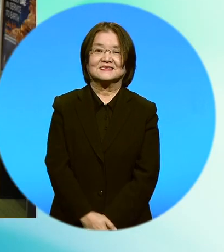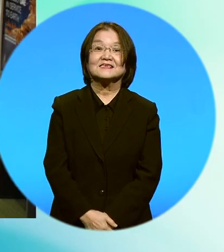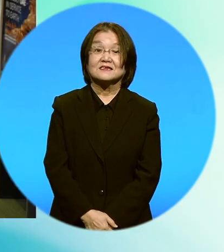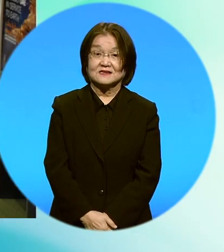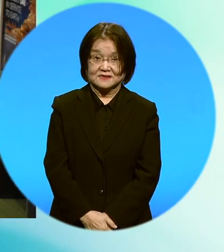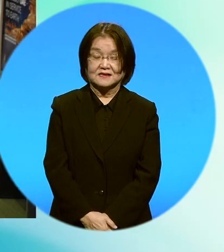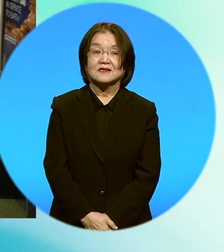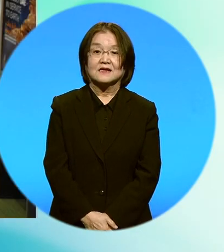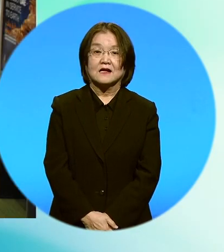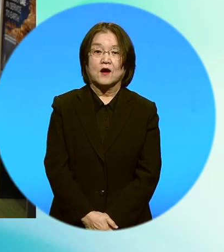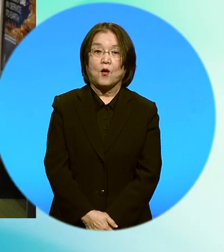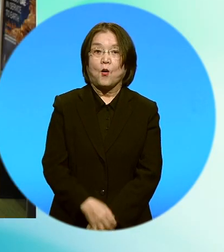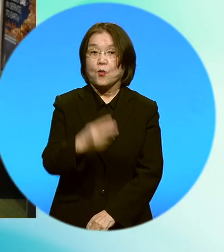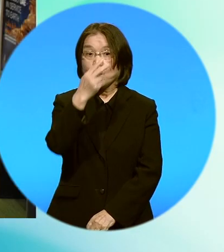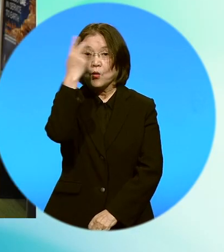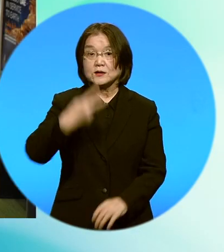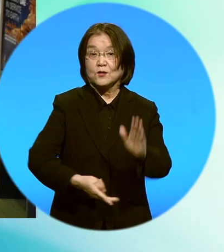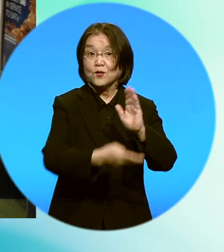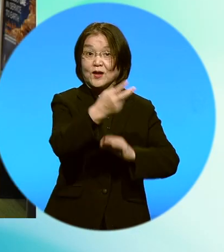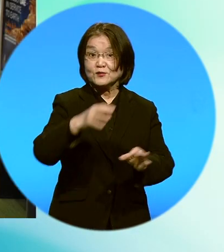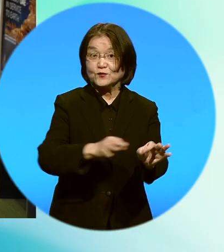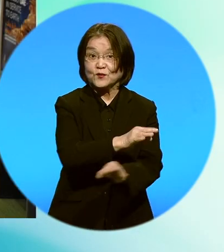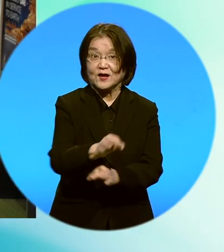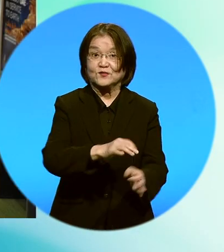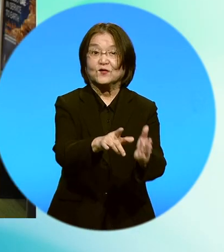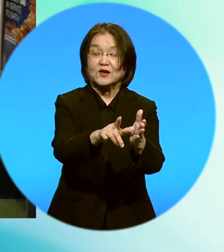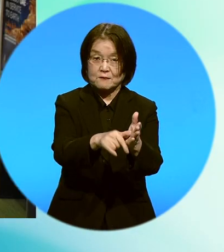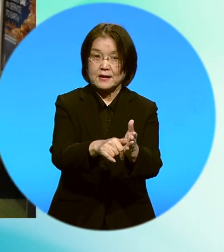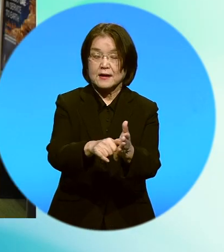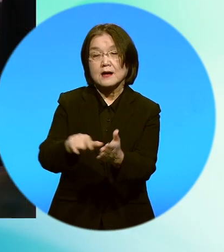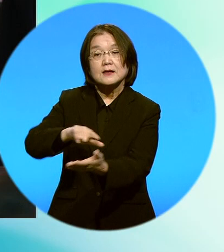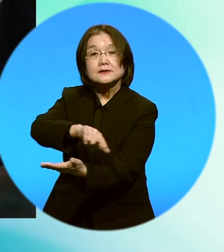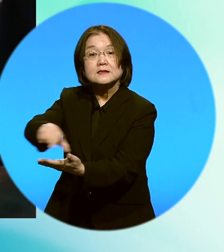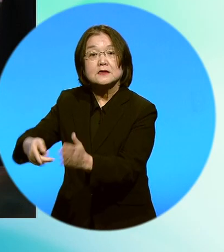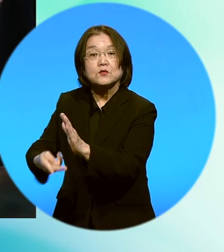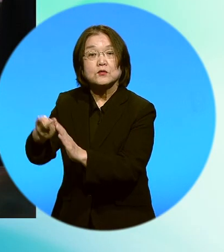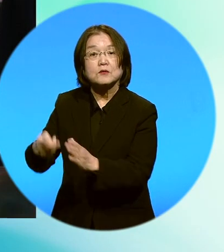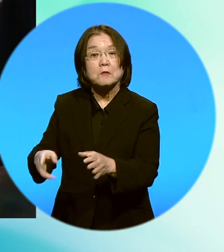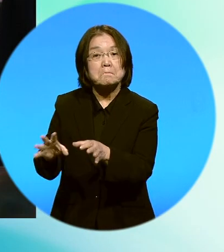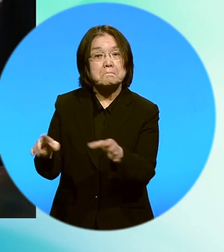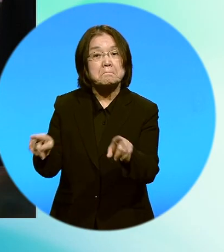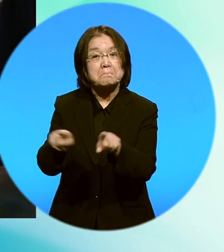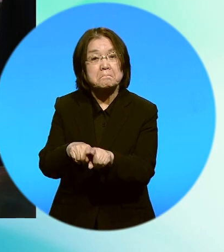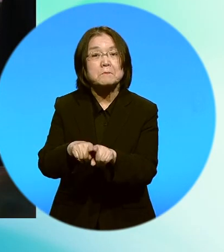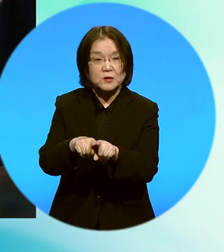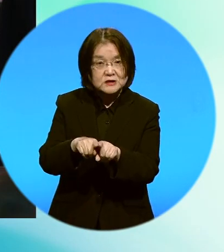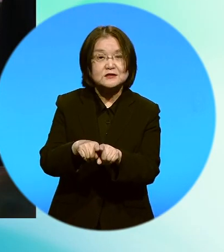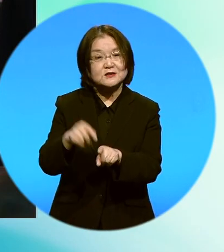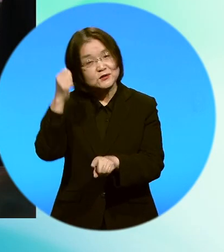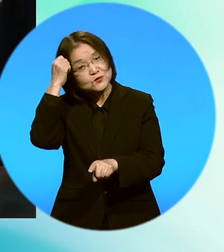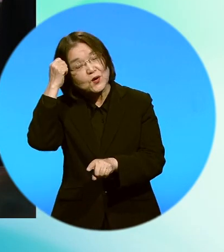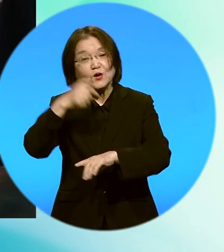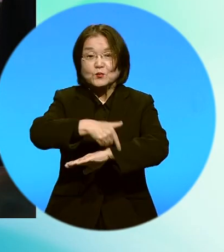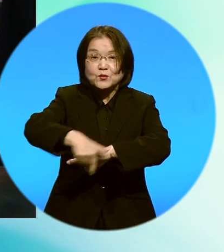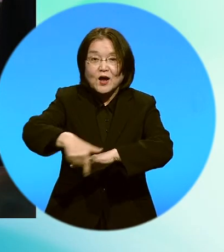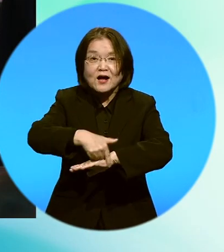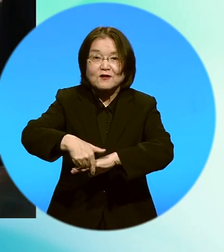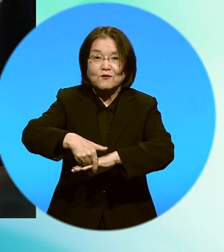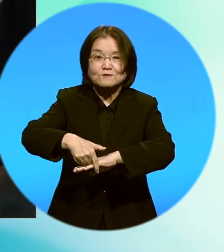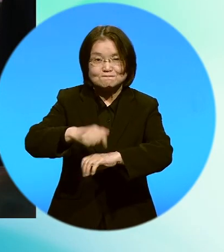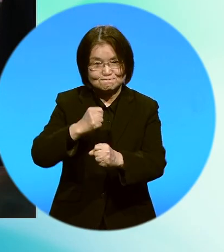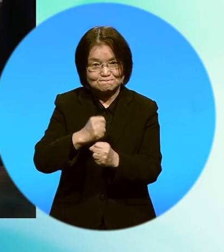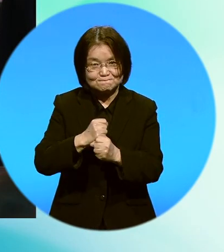さらに高校生ホテルの運営では、地域のホテルと連携して宿泊プランの企画などを行いました。